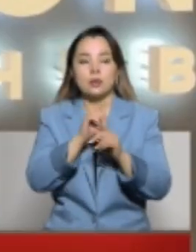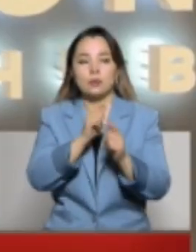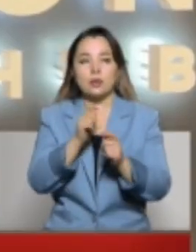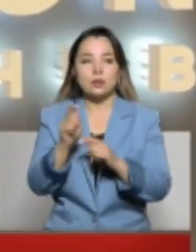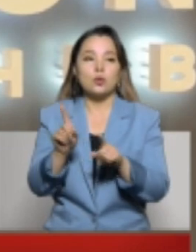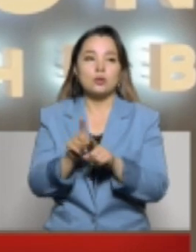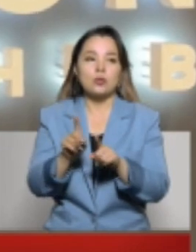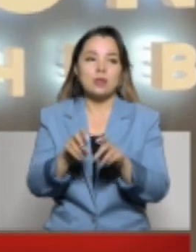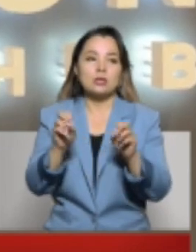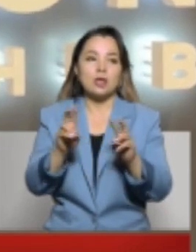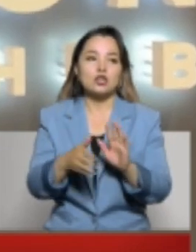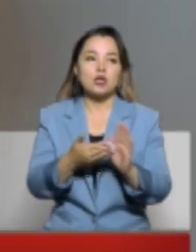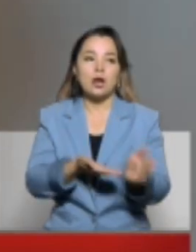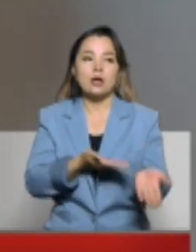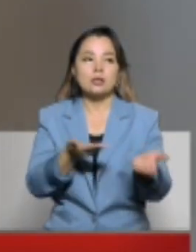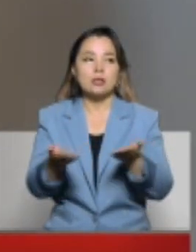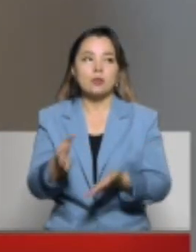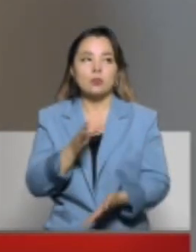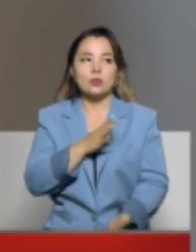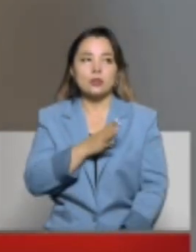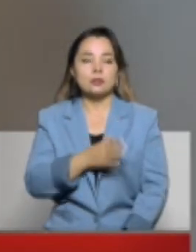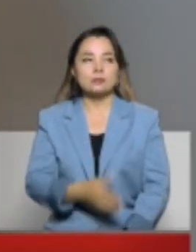оқу үшін арнайы шақырыпты.